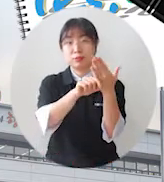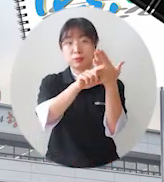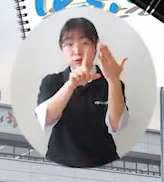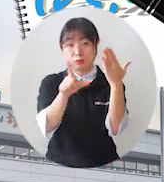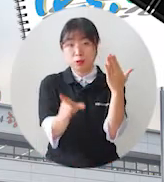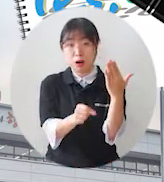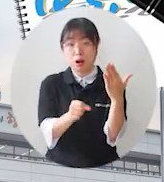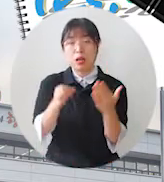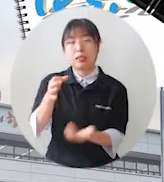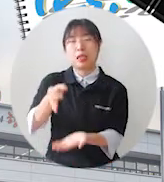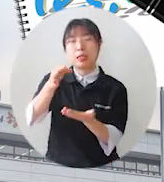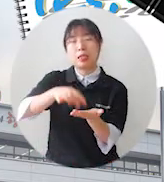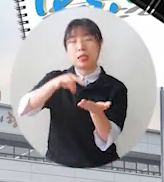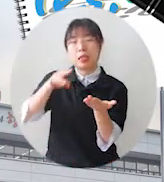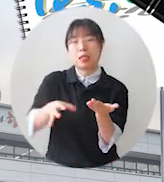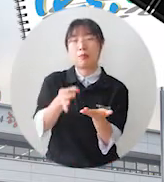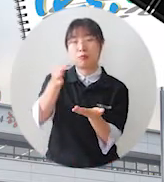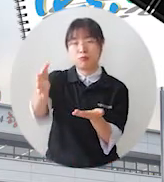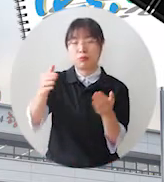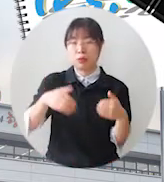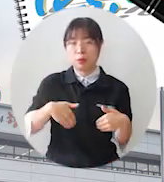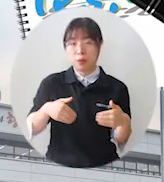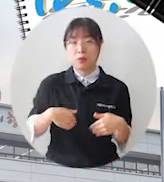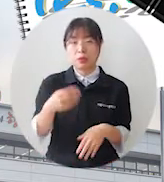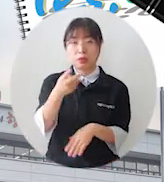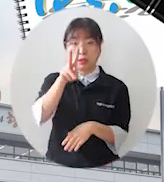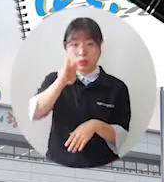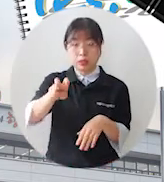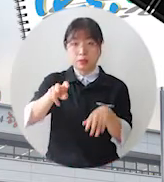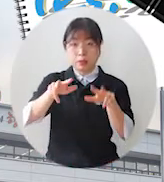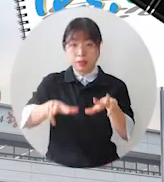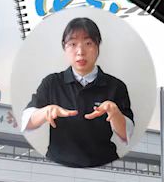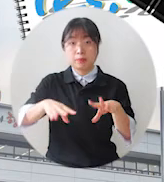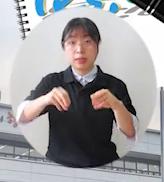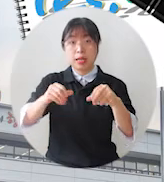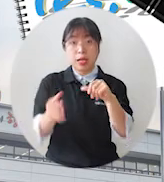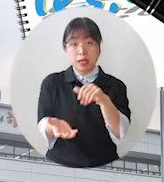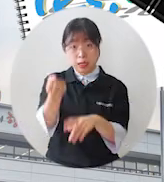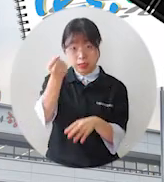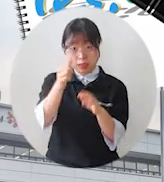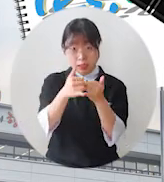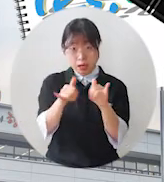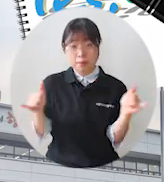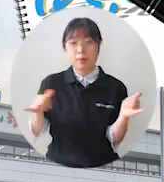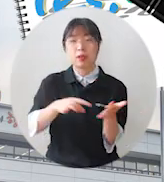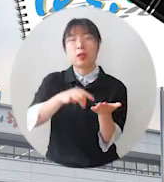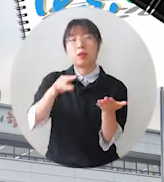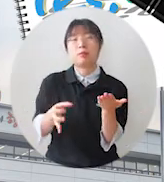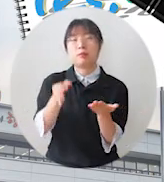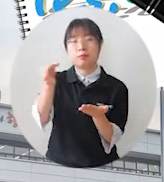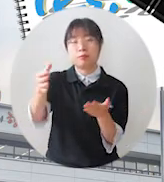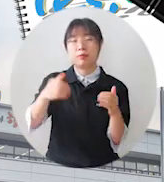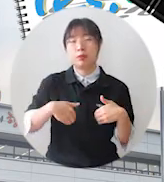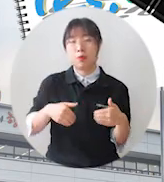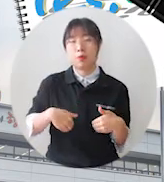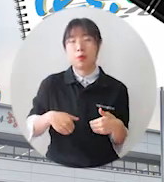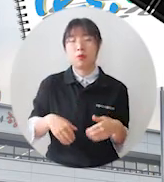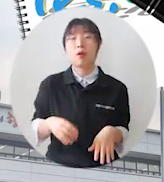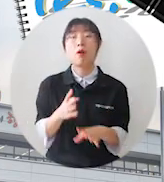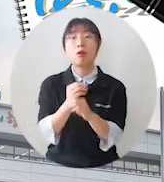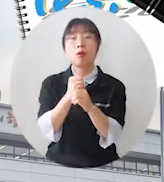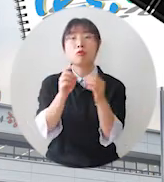9월은 재산세 납부의 달입니다. 2020년 현재 토지를 소유하고 계신다면 9월 30일까지